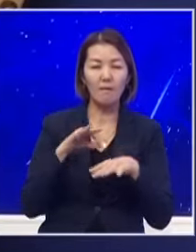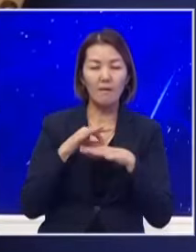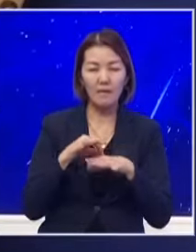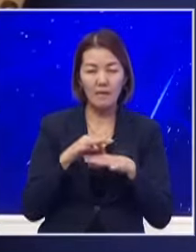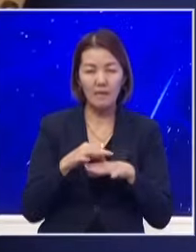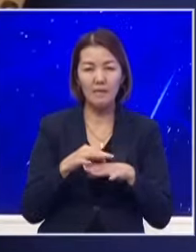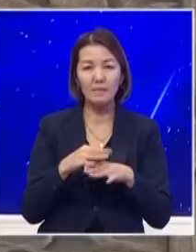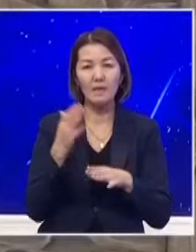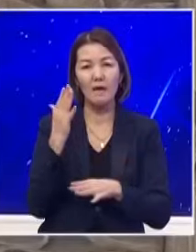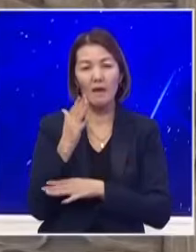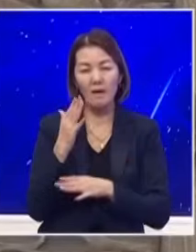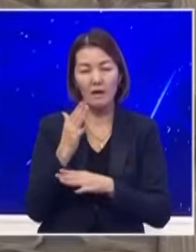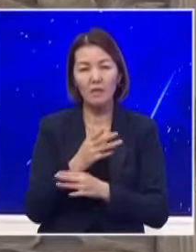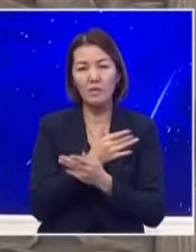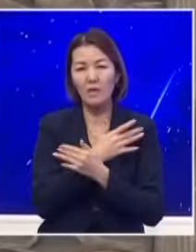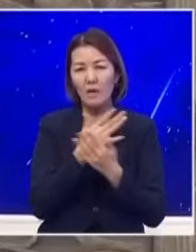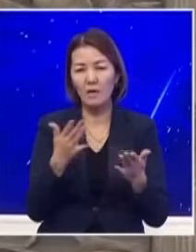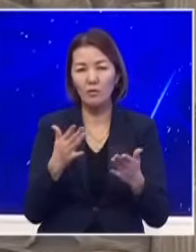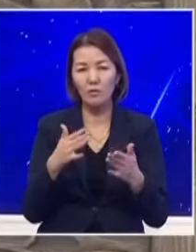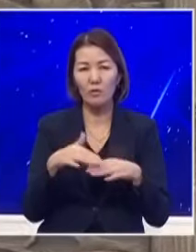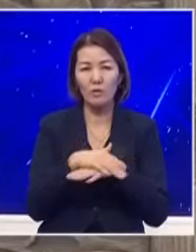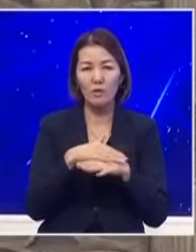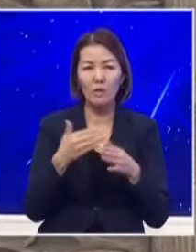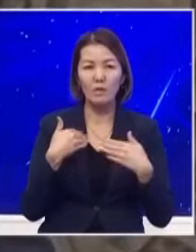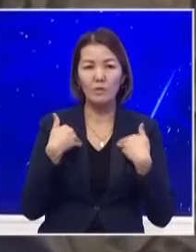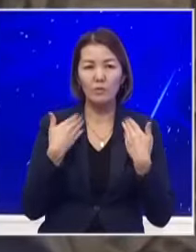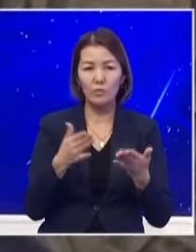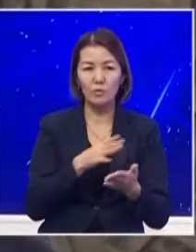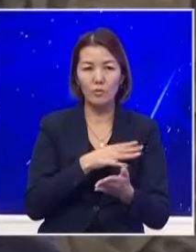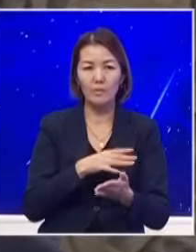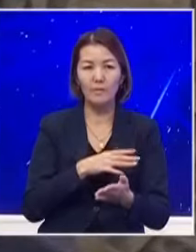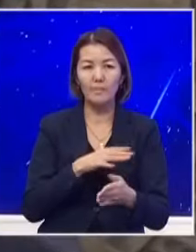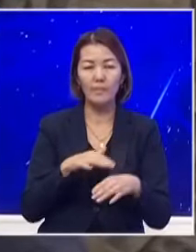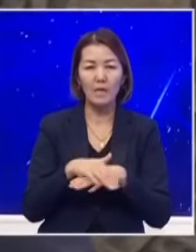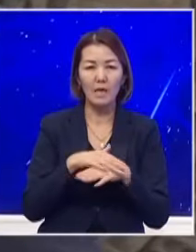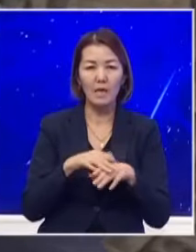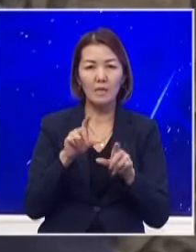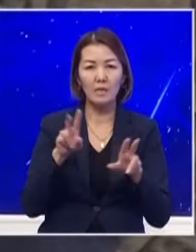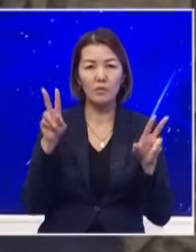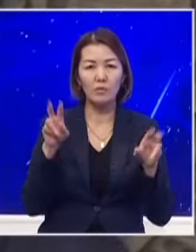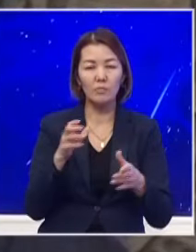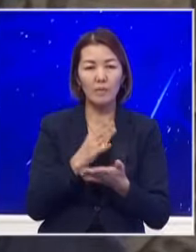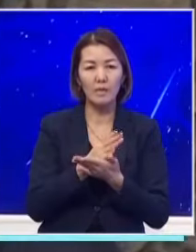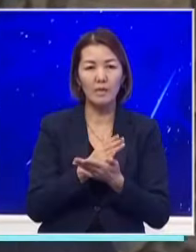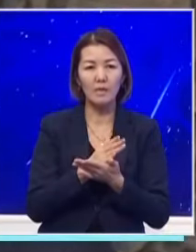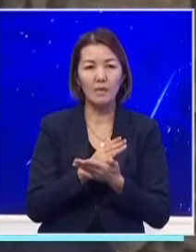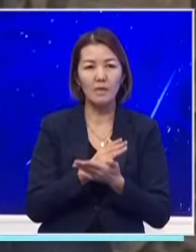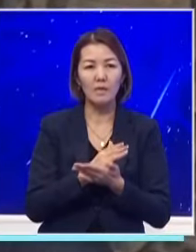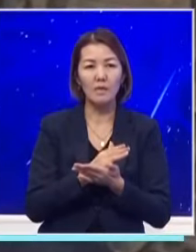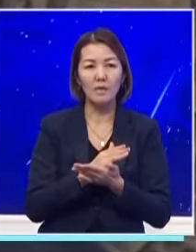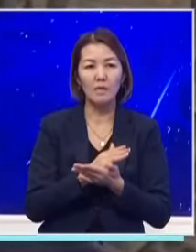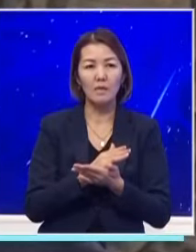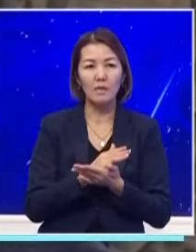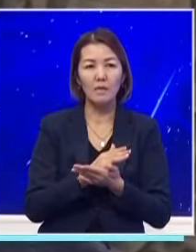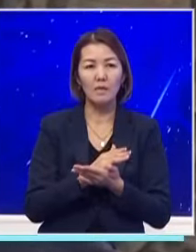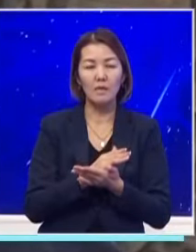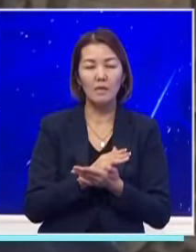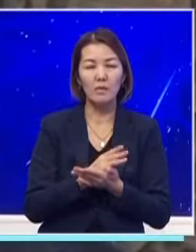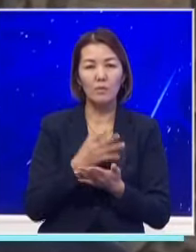және музыкалық аспаптар ел назарына ұсынылды. Халықта былай сөз бар ғой, енді алдымен бала ұрпақ өзінің өлкесін тану